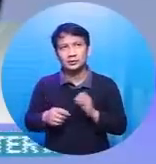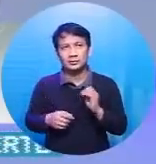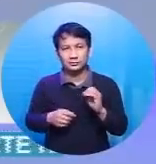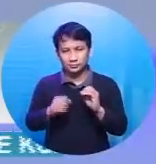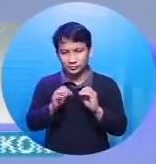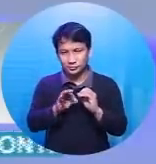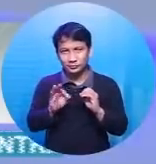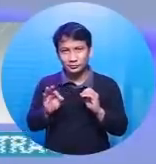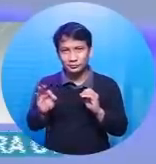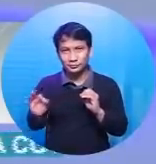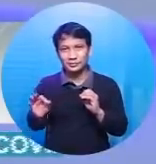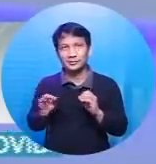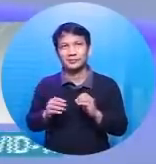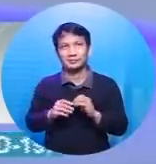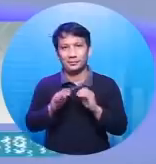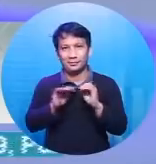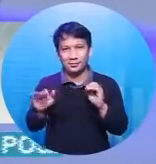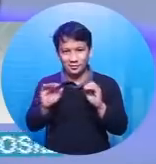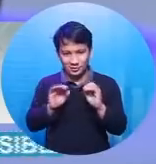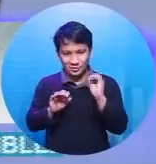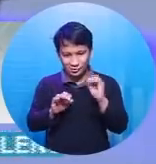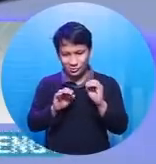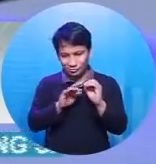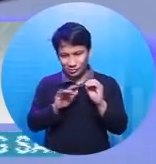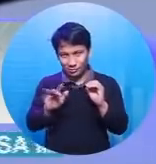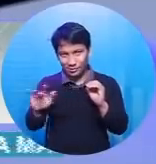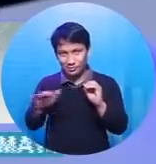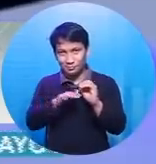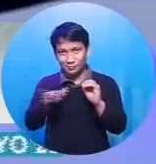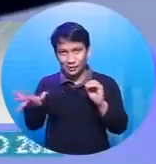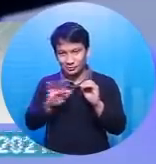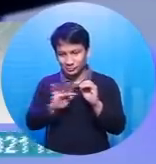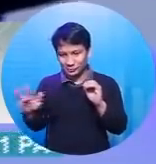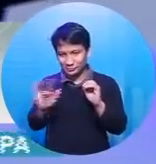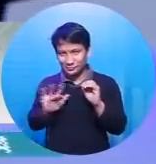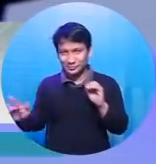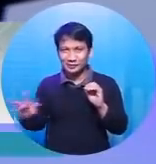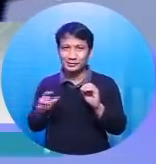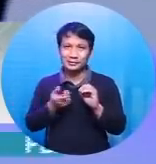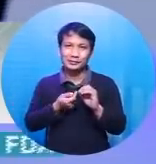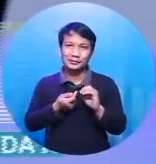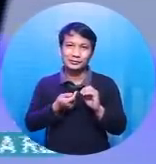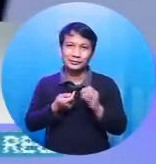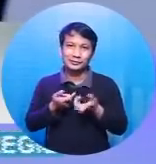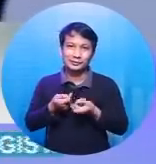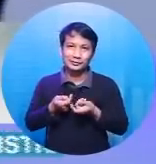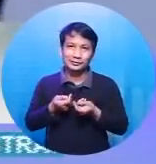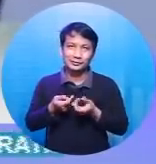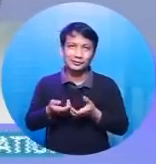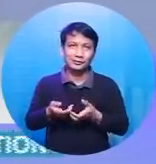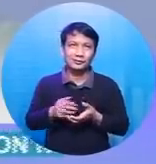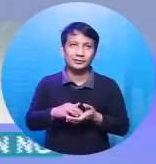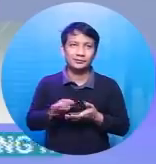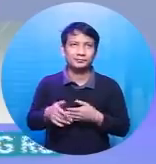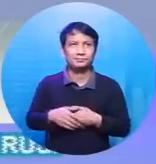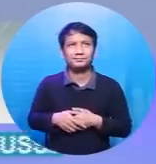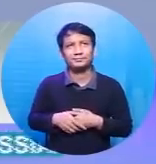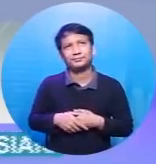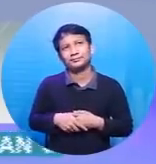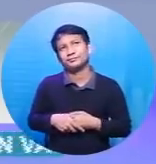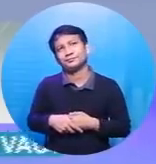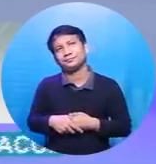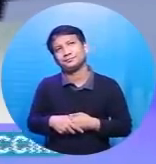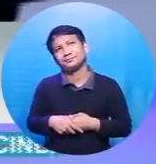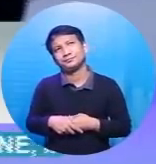blank, blank, blank, blank, blank, blank. Aba, area code to ng Vallejo, California eh.